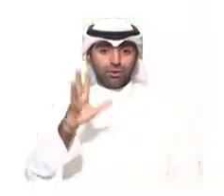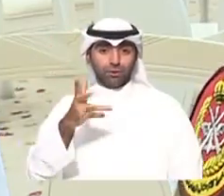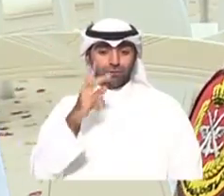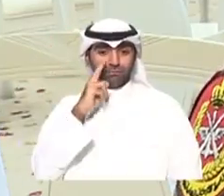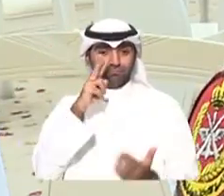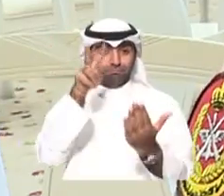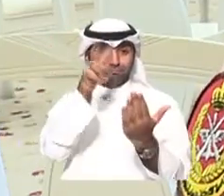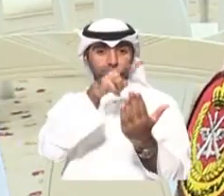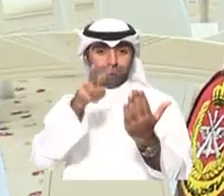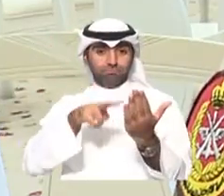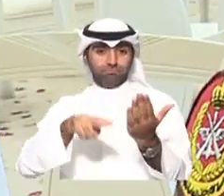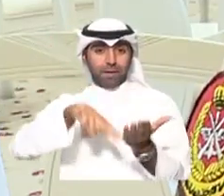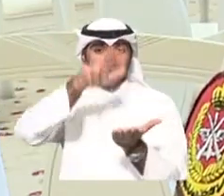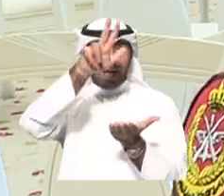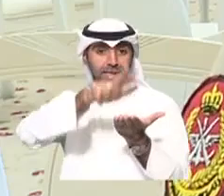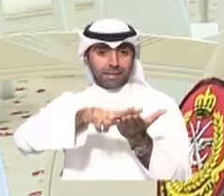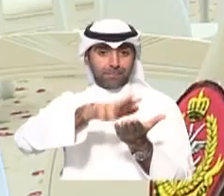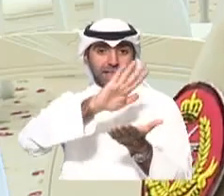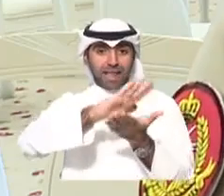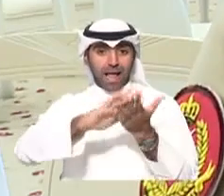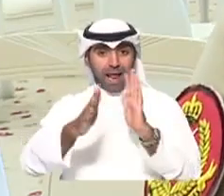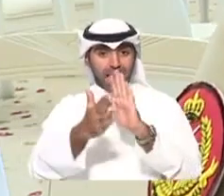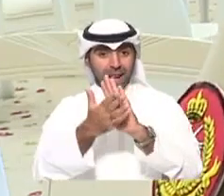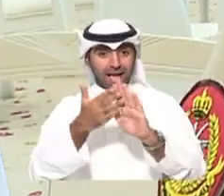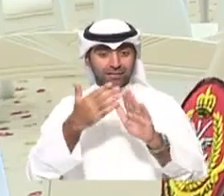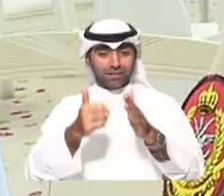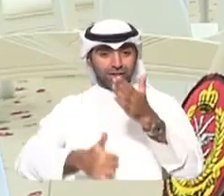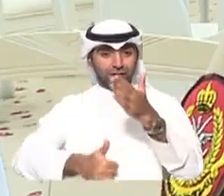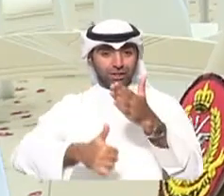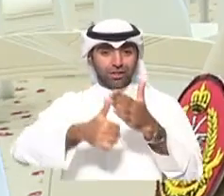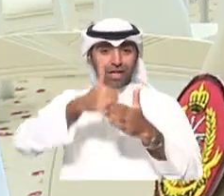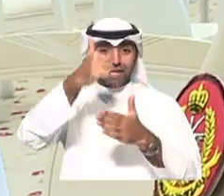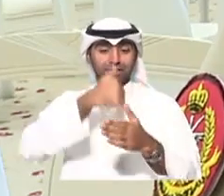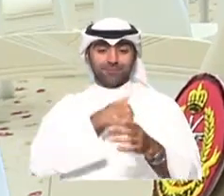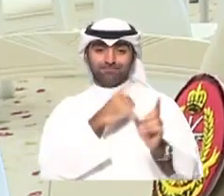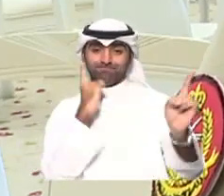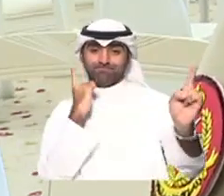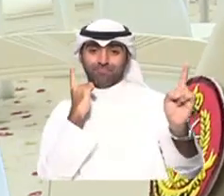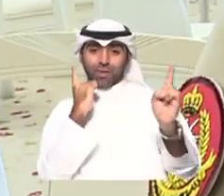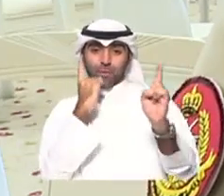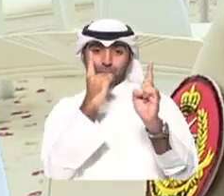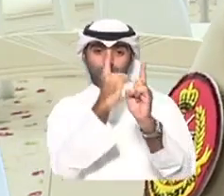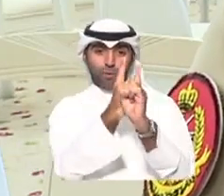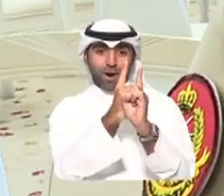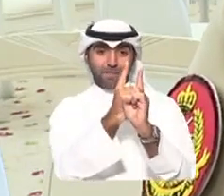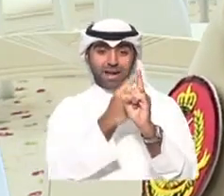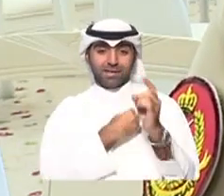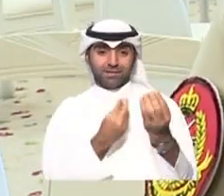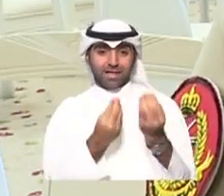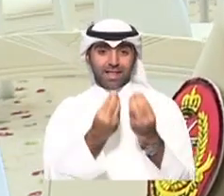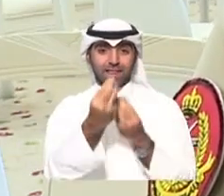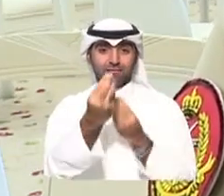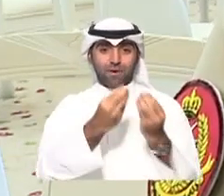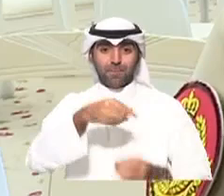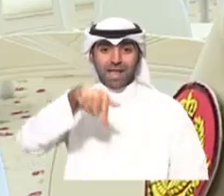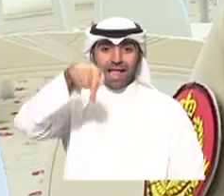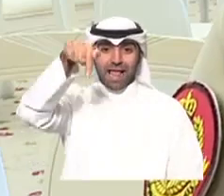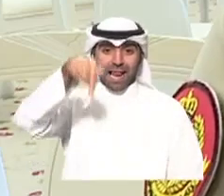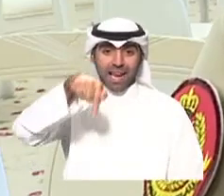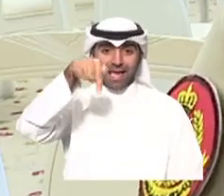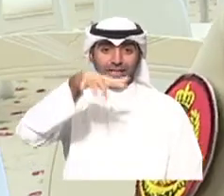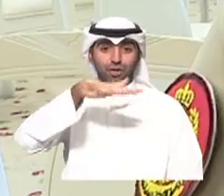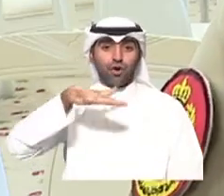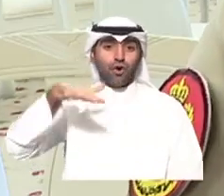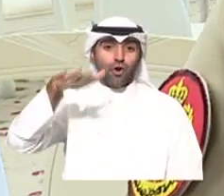الدورة. تخصصات الآن اللي مثل ما قلنا هم في المؤتمر، أن التخصصات الطبية والتخصص الحرس